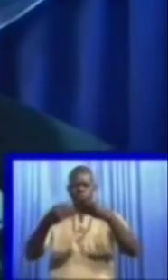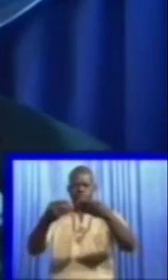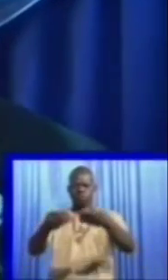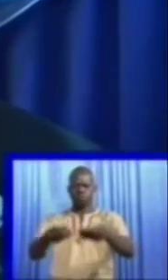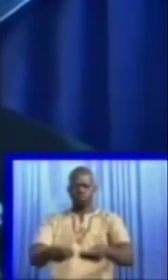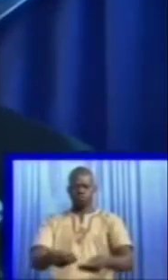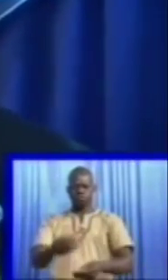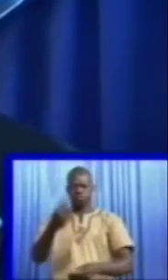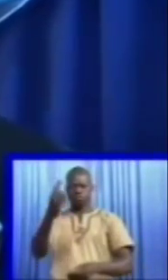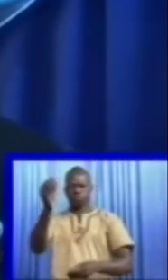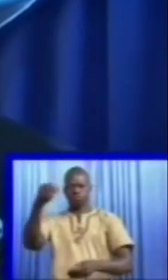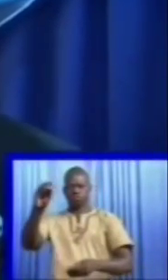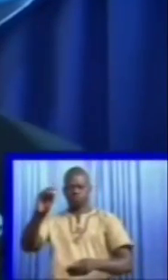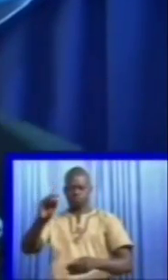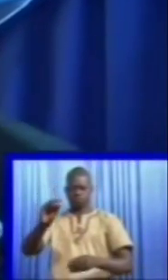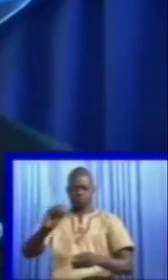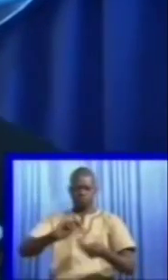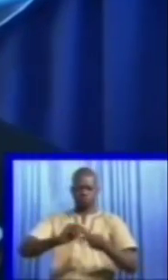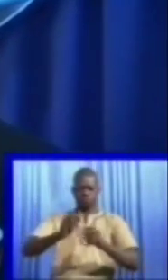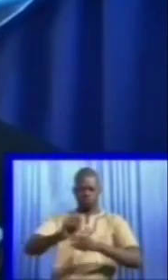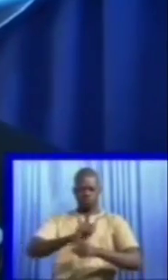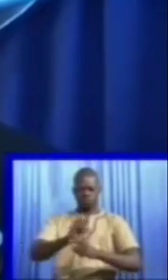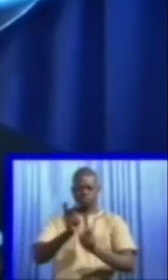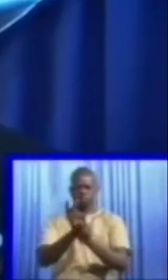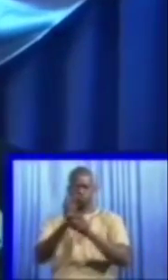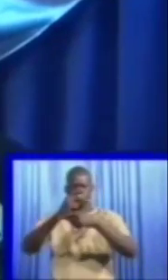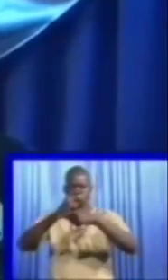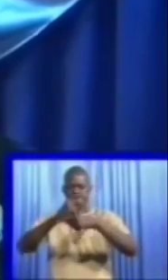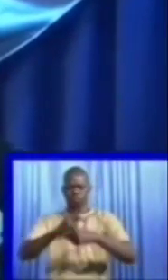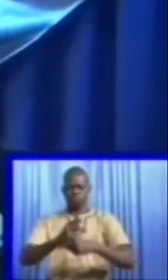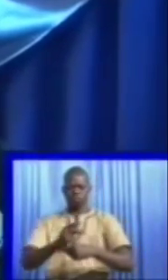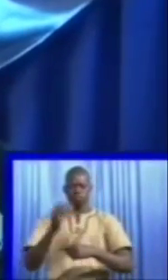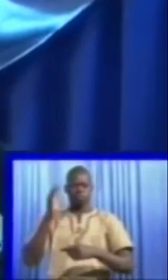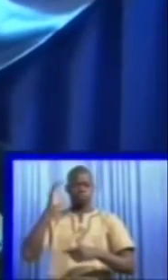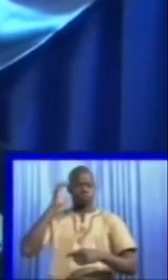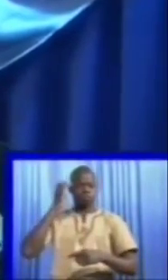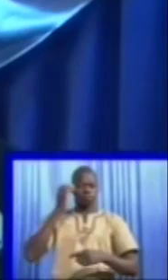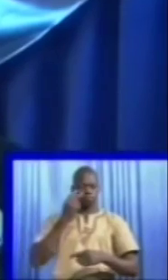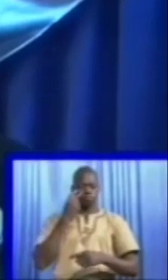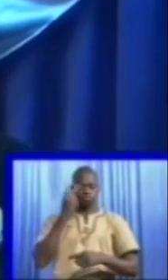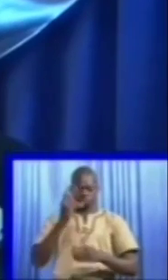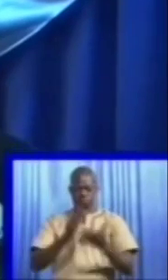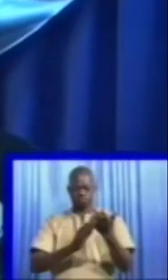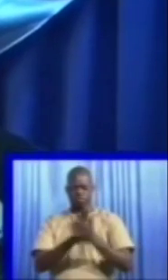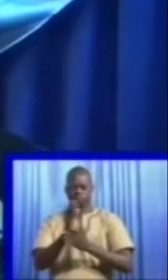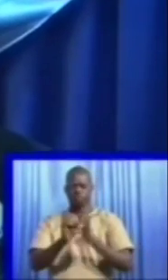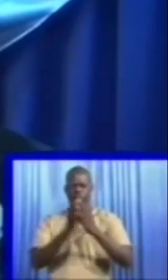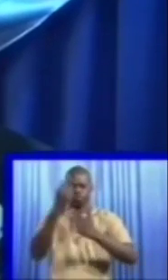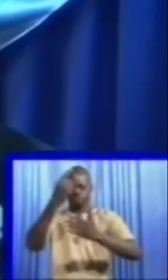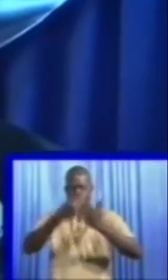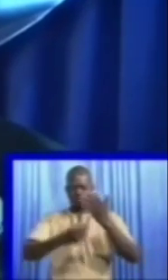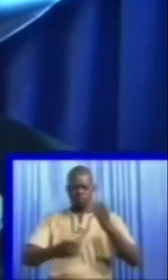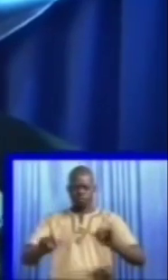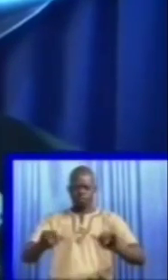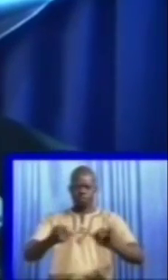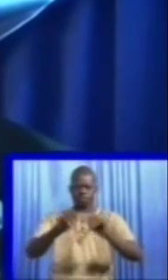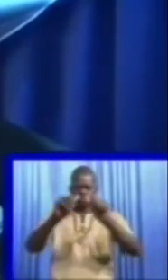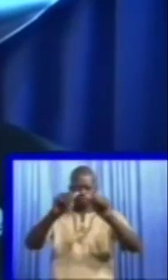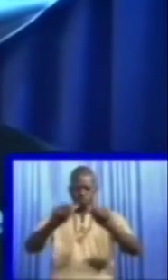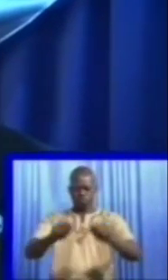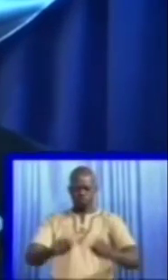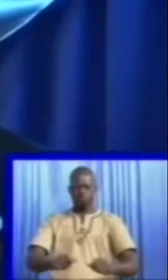un pourcentage du chiffre d'affaires à la production audiovisuelle. On pourrait, par exemple, voir dans quelle mesure on